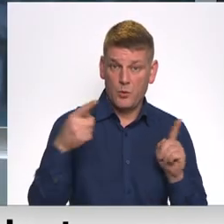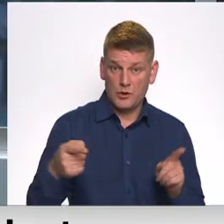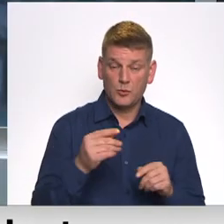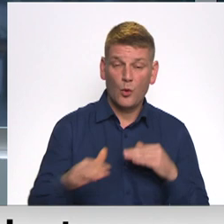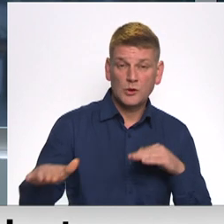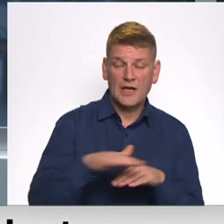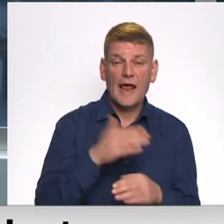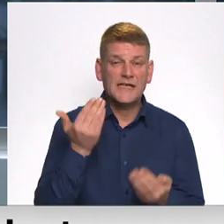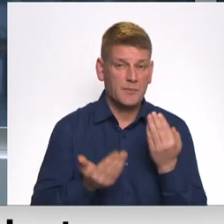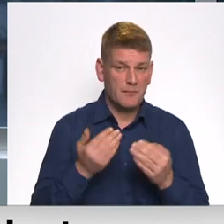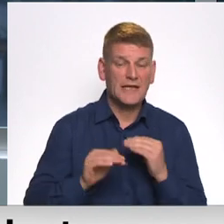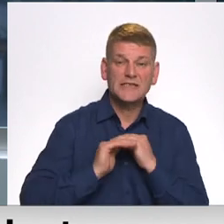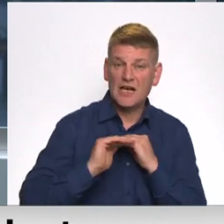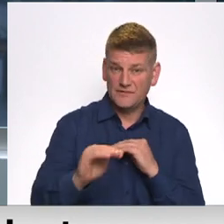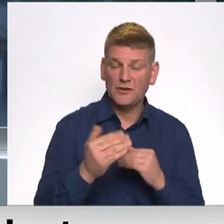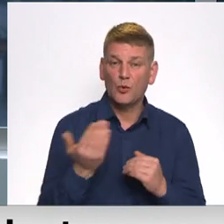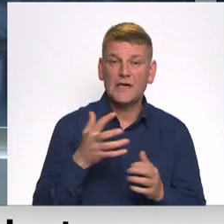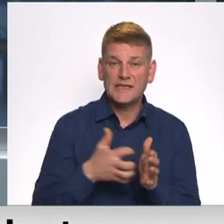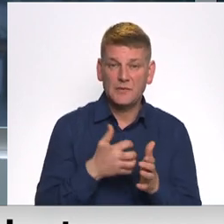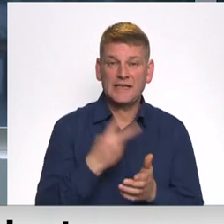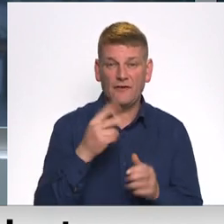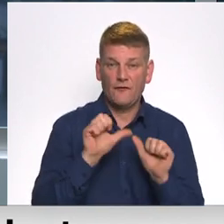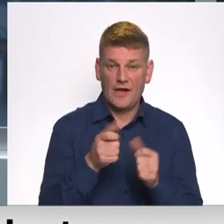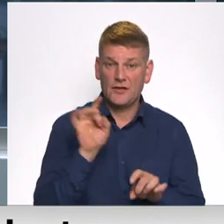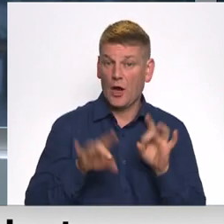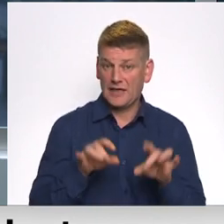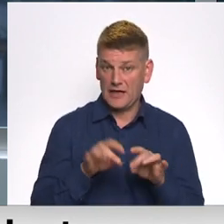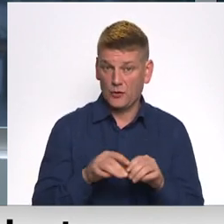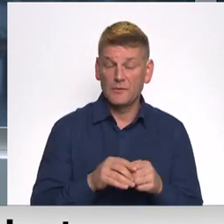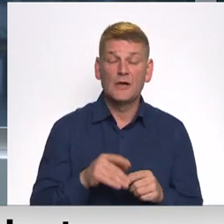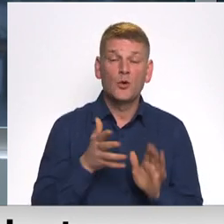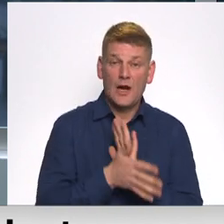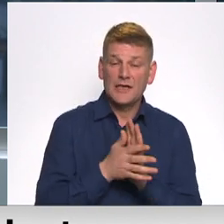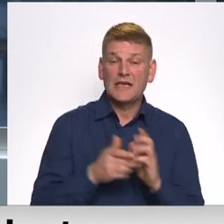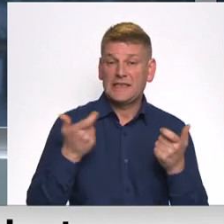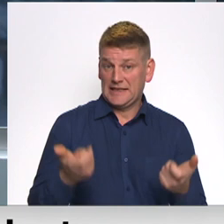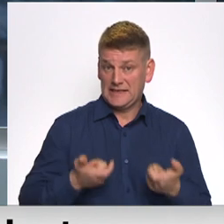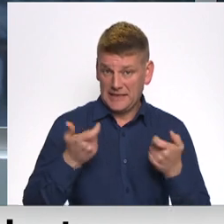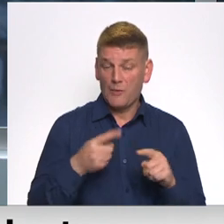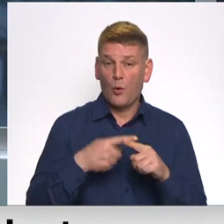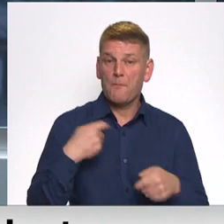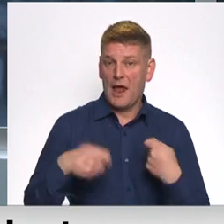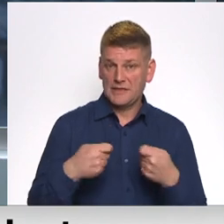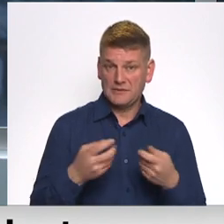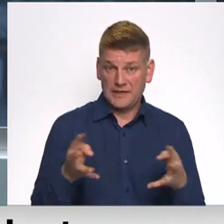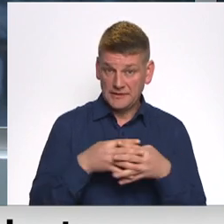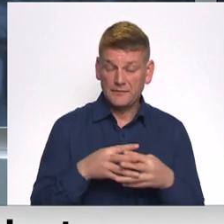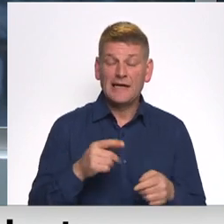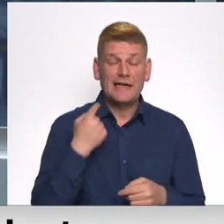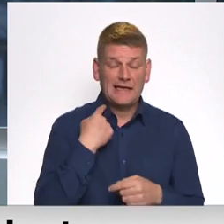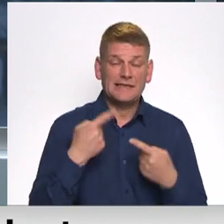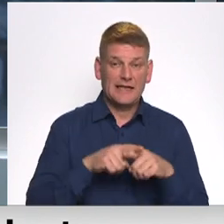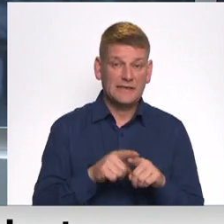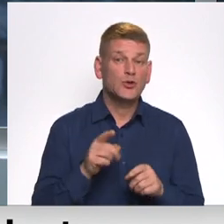uzklāts eksperimentālais asfalts, kurā izmantoti divu veidu atkritumi – nolietotas autoriepas un plastmasa. Rīgas Tehniskās